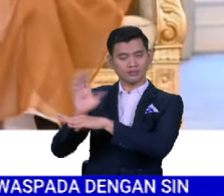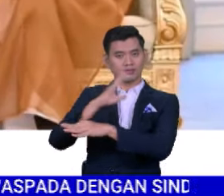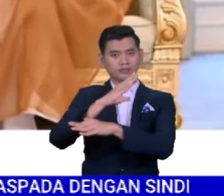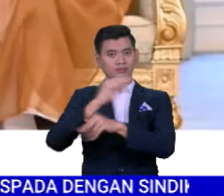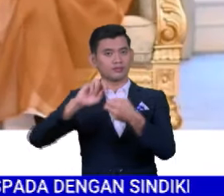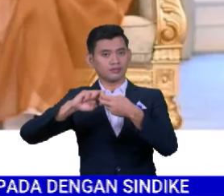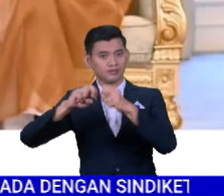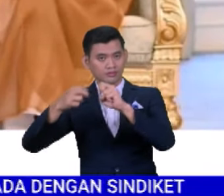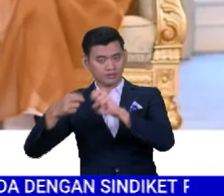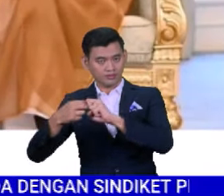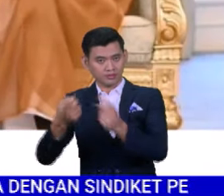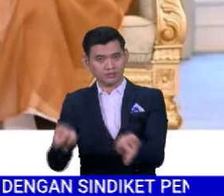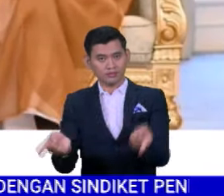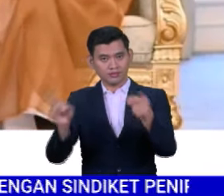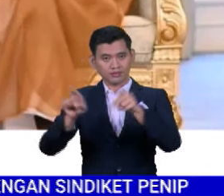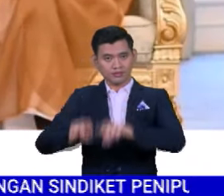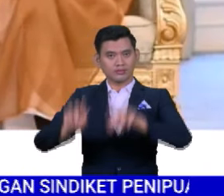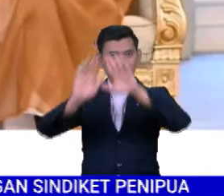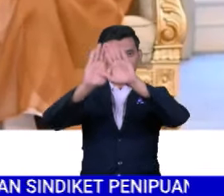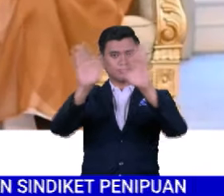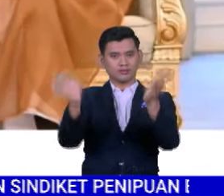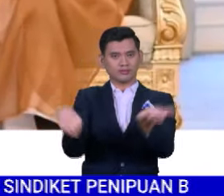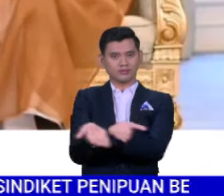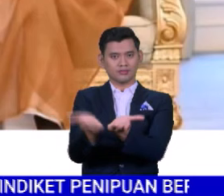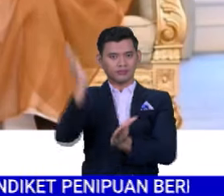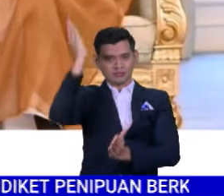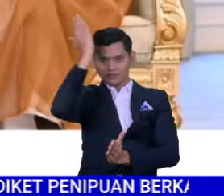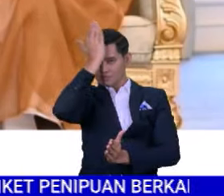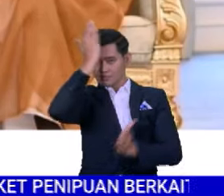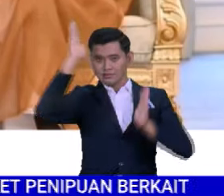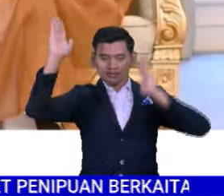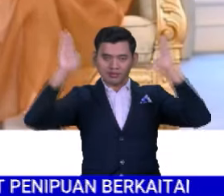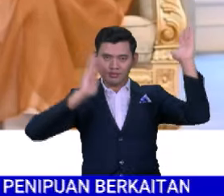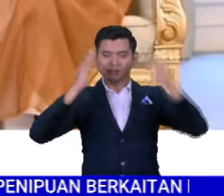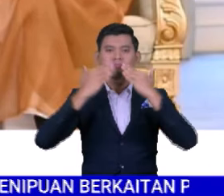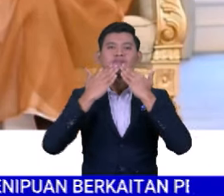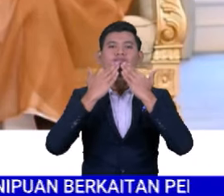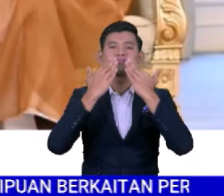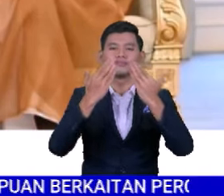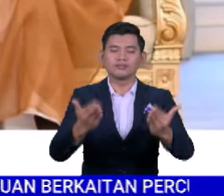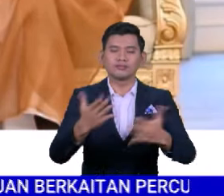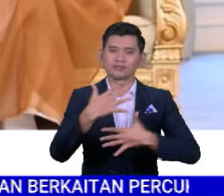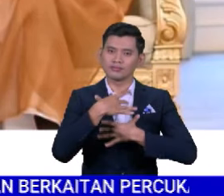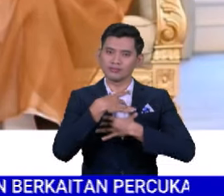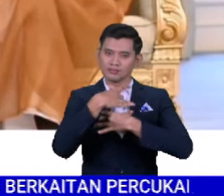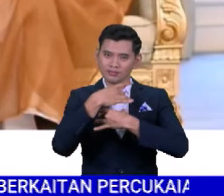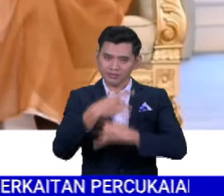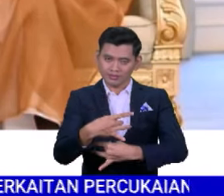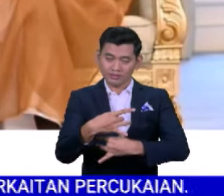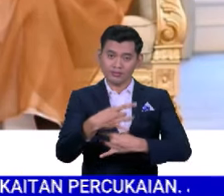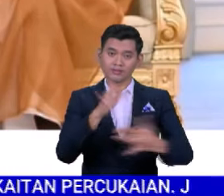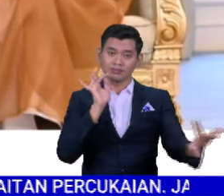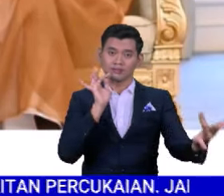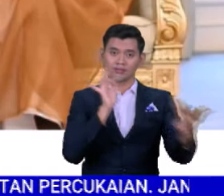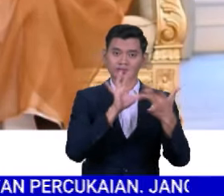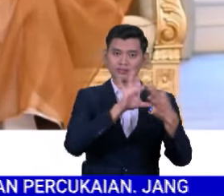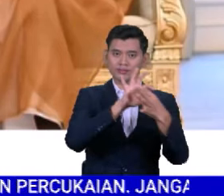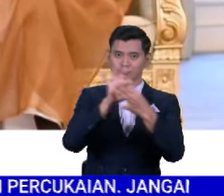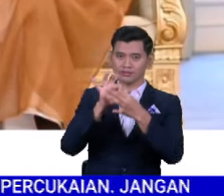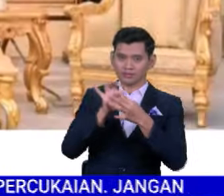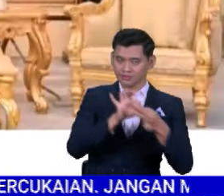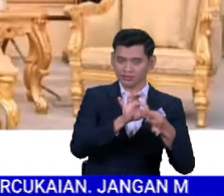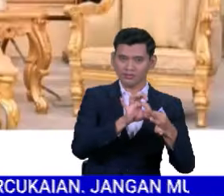dan antarabangsa. Yang di-Pertuan Agong menzahirkan penghargaan dan rasa sukacita terhadap hubungan yang terjalin,